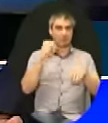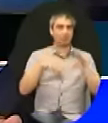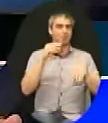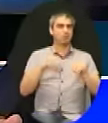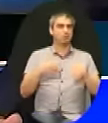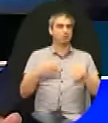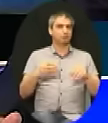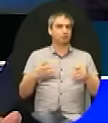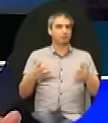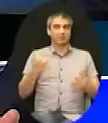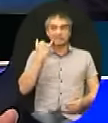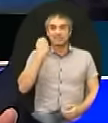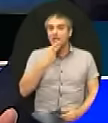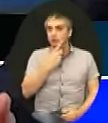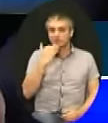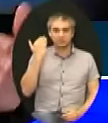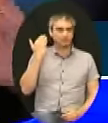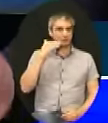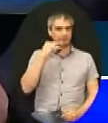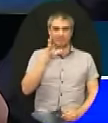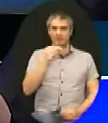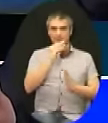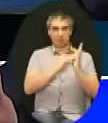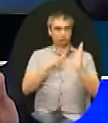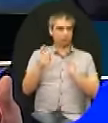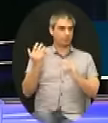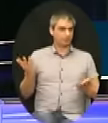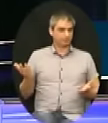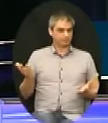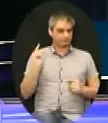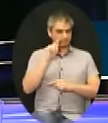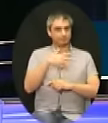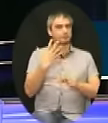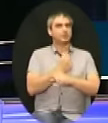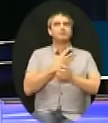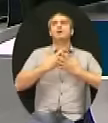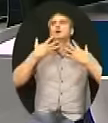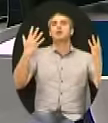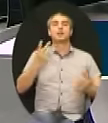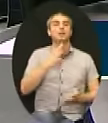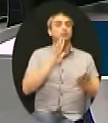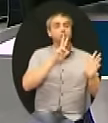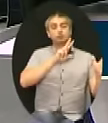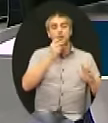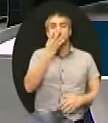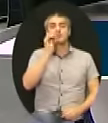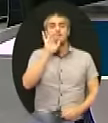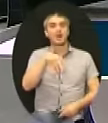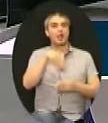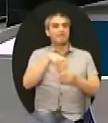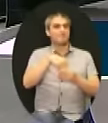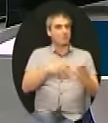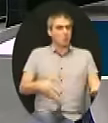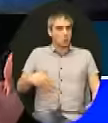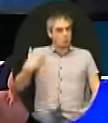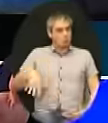הבחירות, יצחק הרצוג וציפי לבני, יחד עם הרשימה שאתם הבאתם, הגעתם להישג אדיר, נכון. 840 אלף קולות, נכון. זה